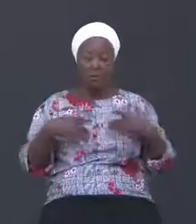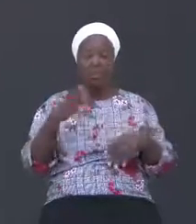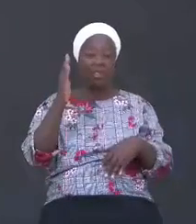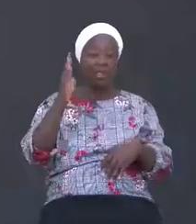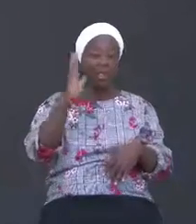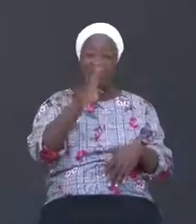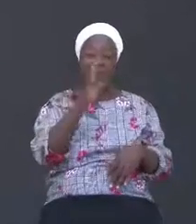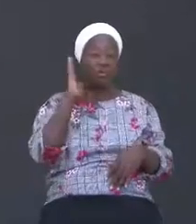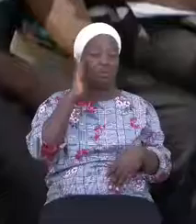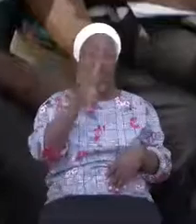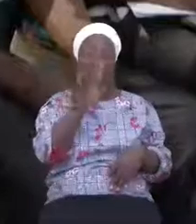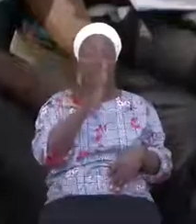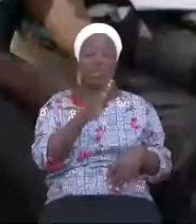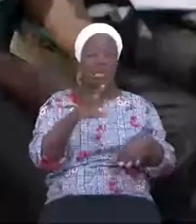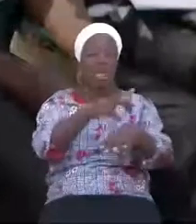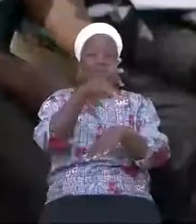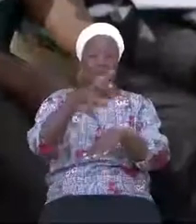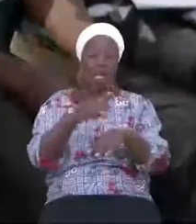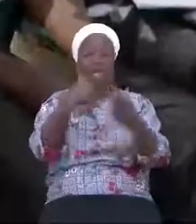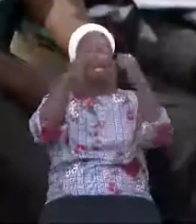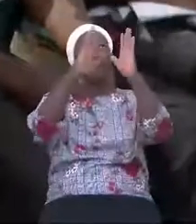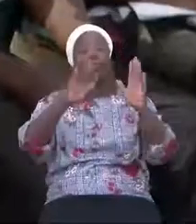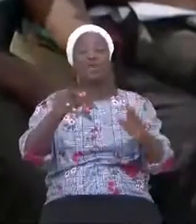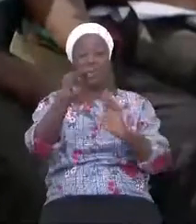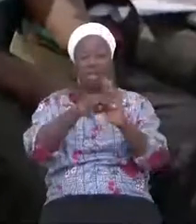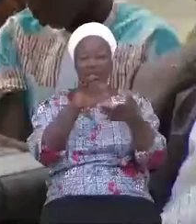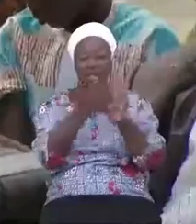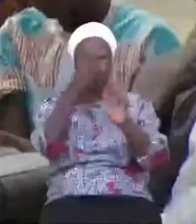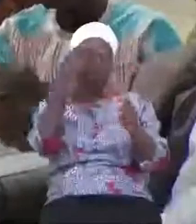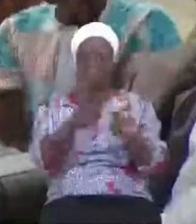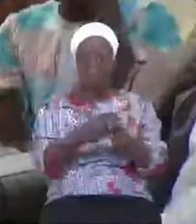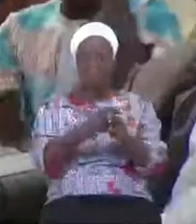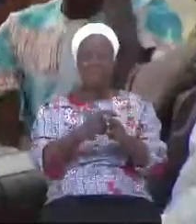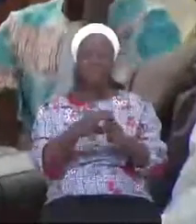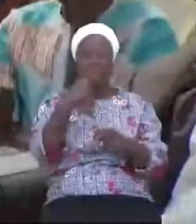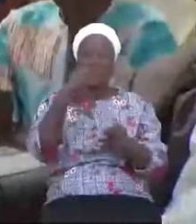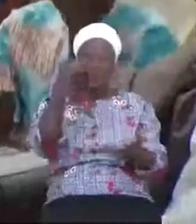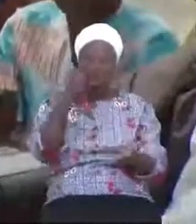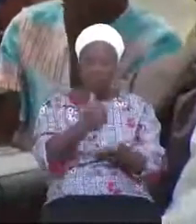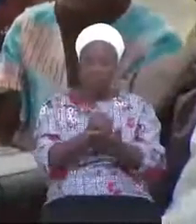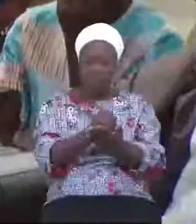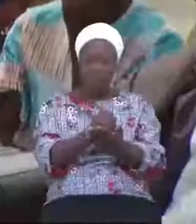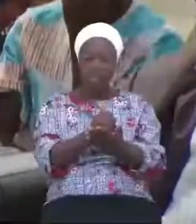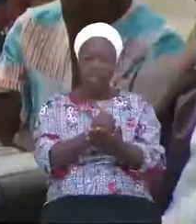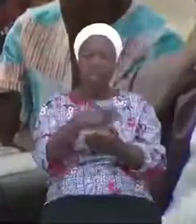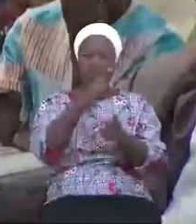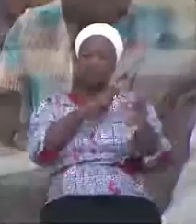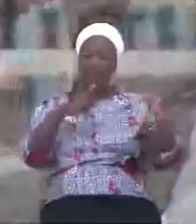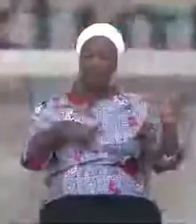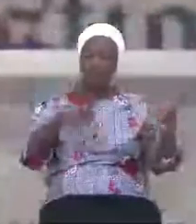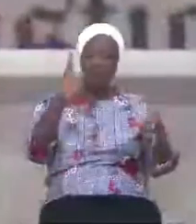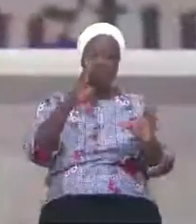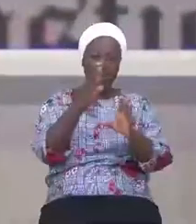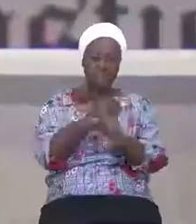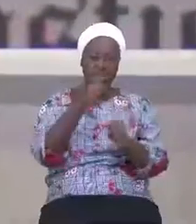aura le caractère céleste. Est-ce que j'ai entendu Amen là-bas? Le Seigneur